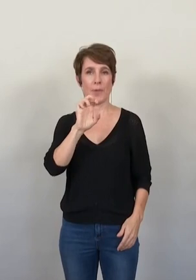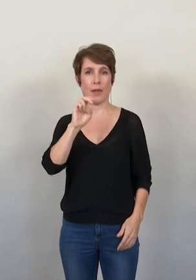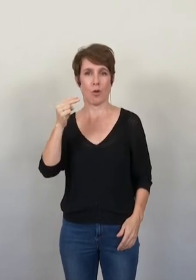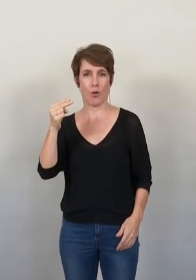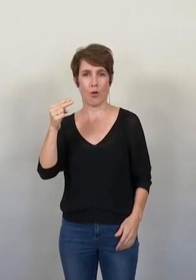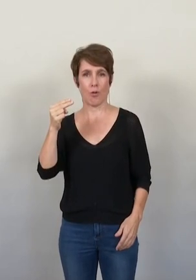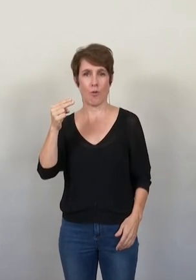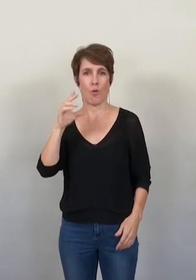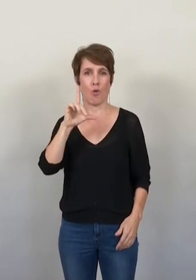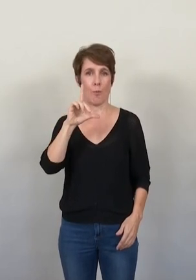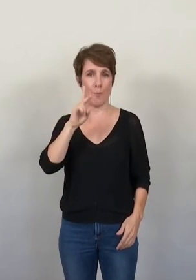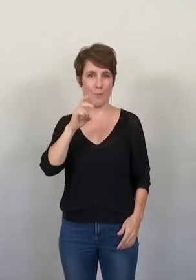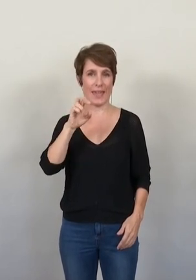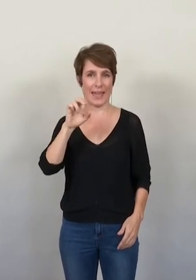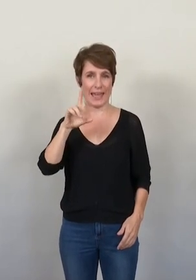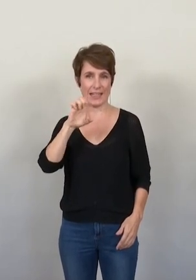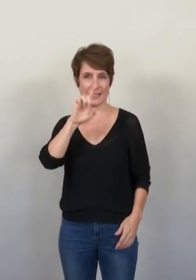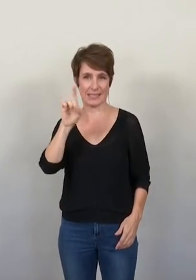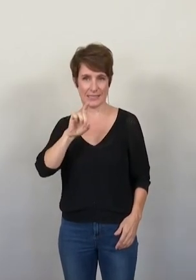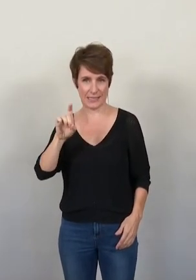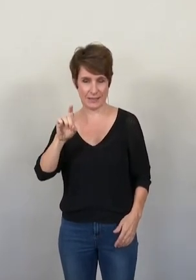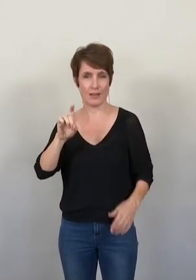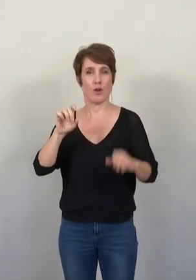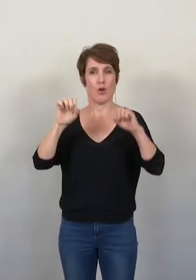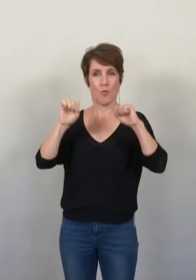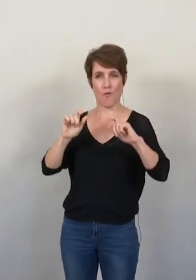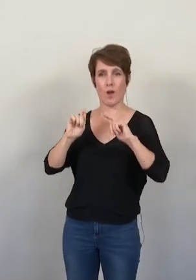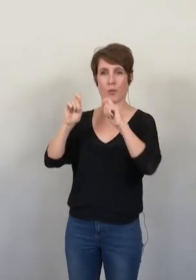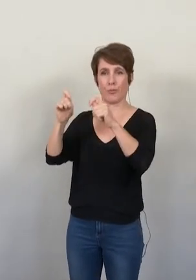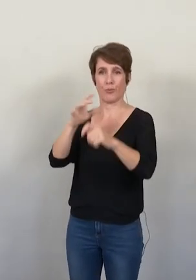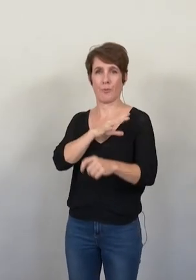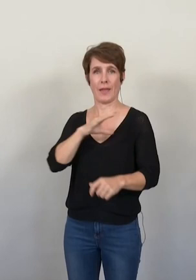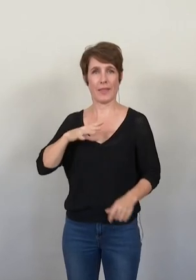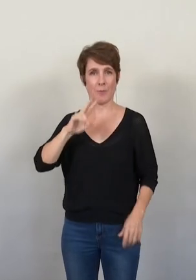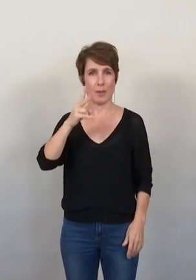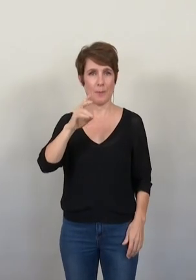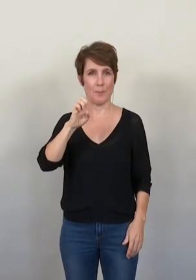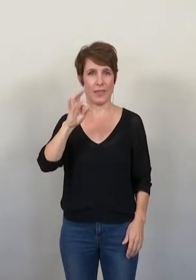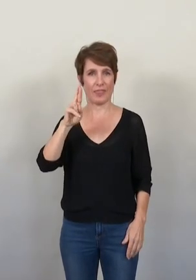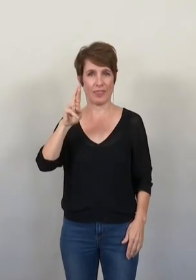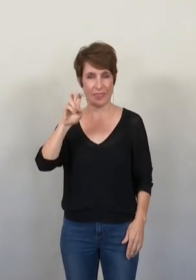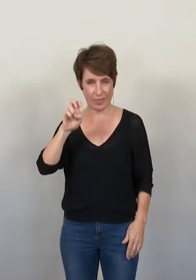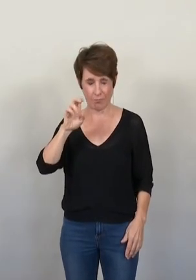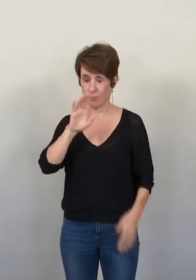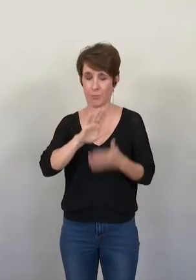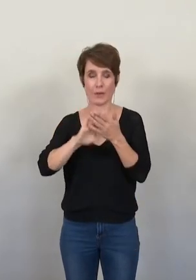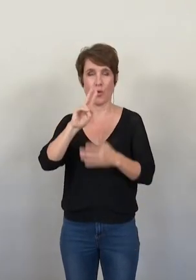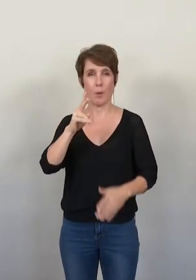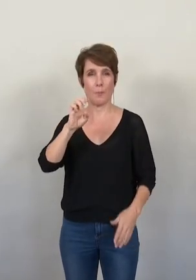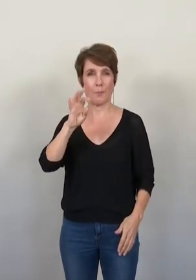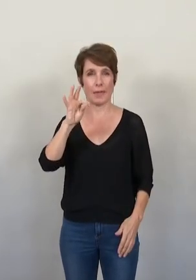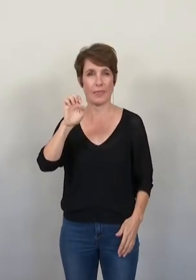Nam pour la séance Beltrand Lopez lis ben Reb os